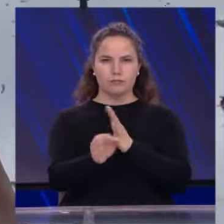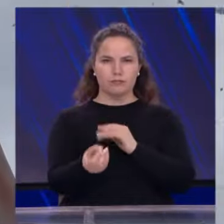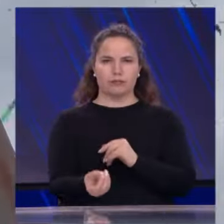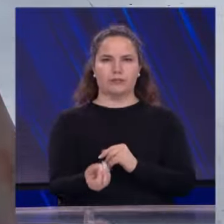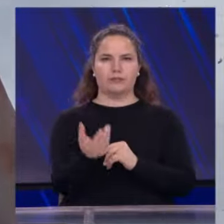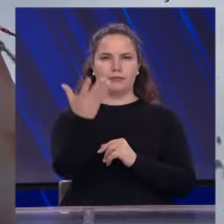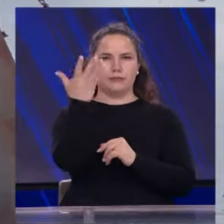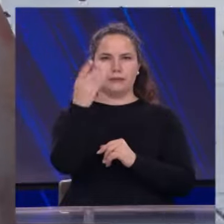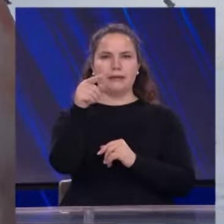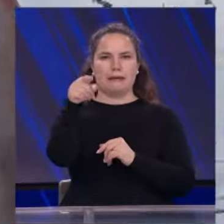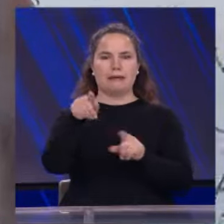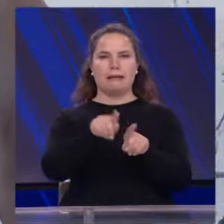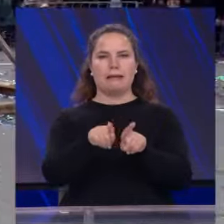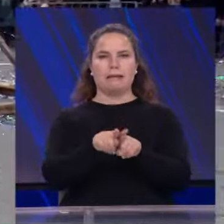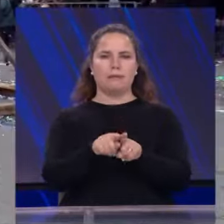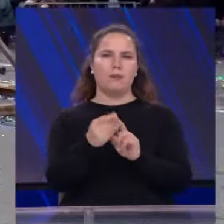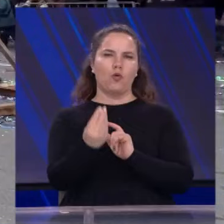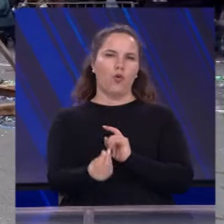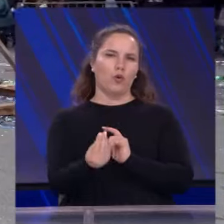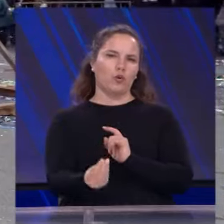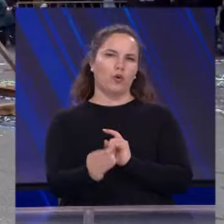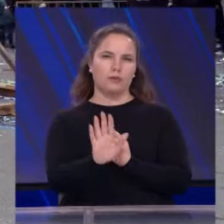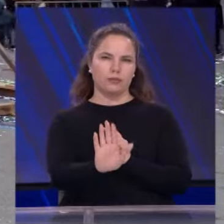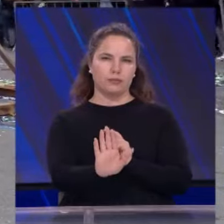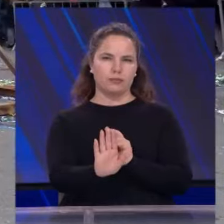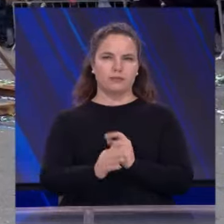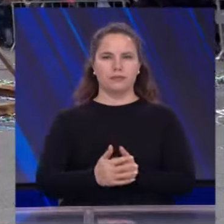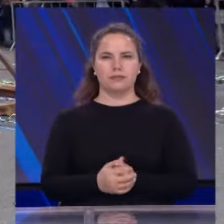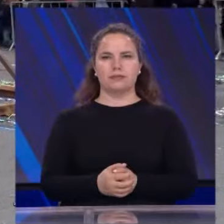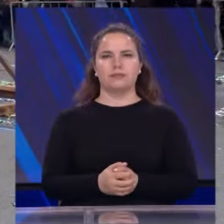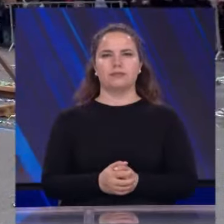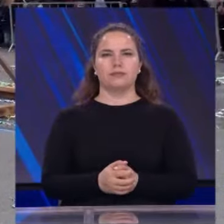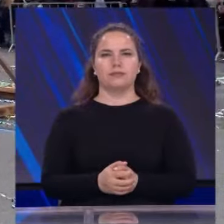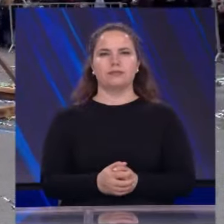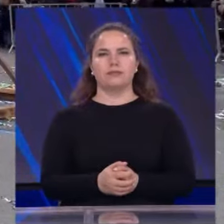të këqija që shoqëruan vendin për gjatë një viti.